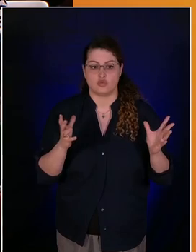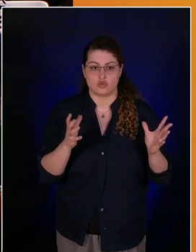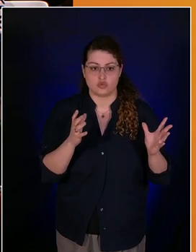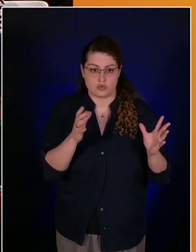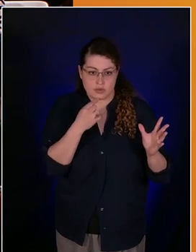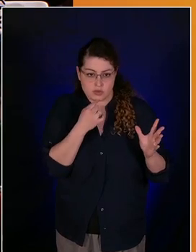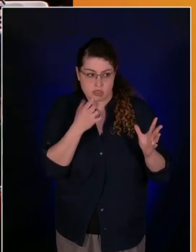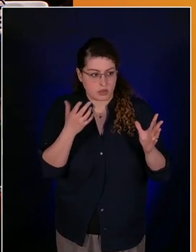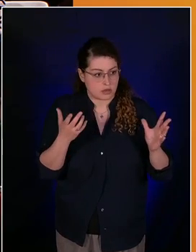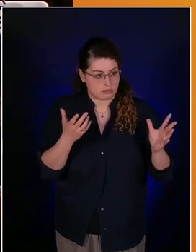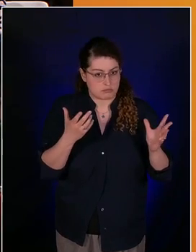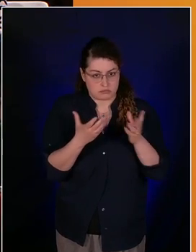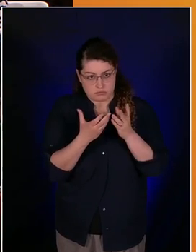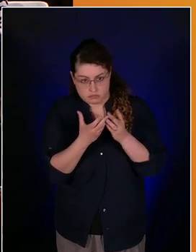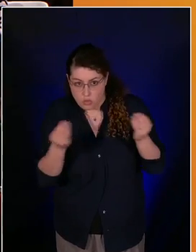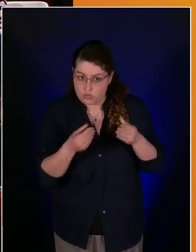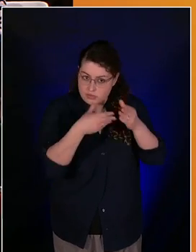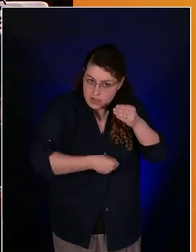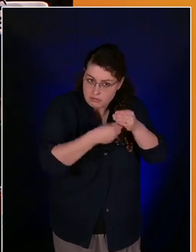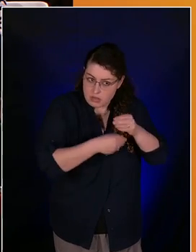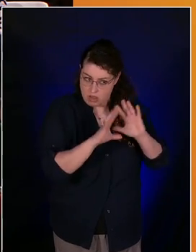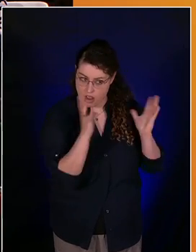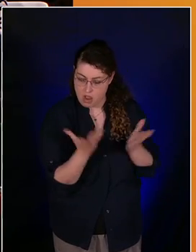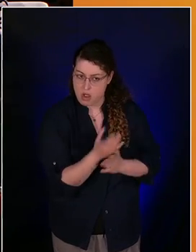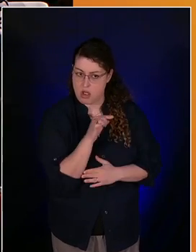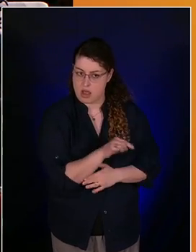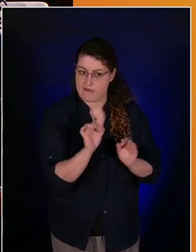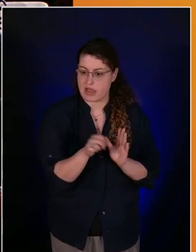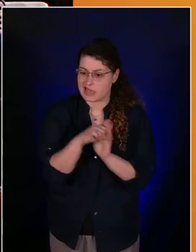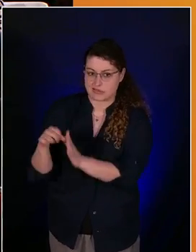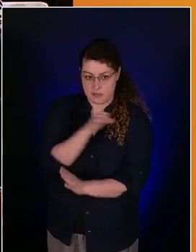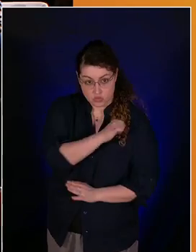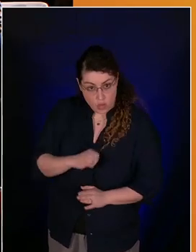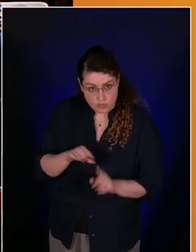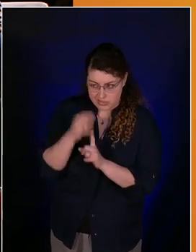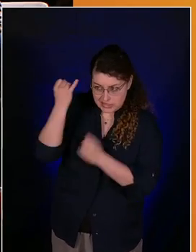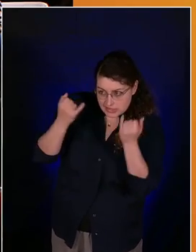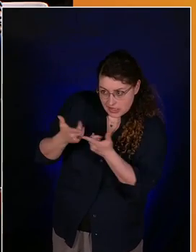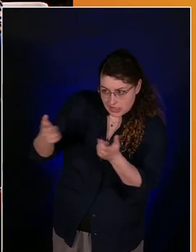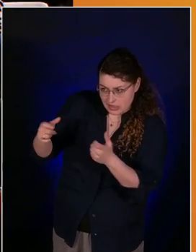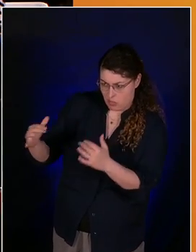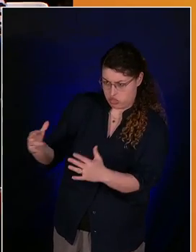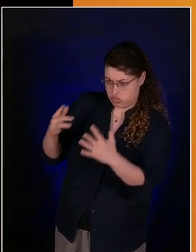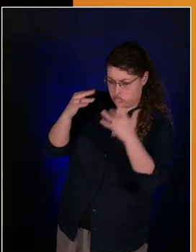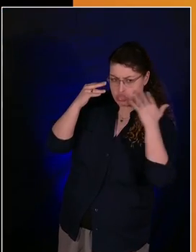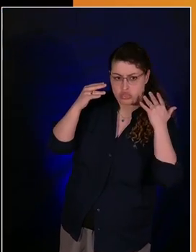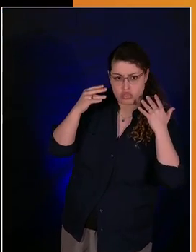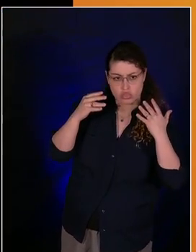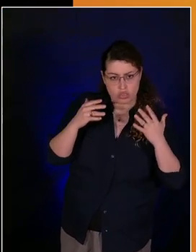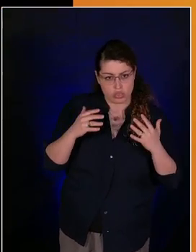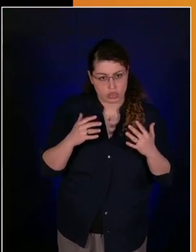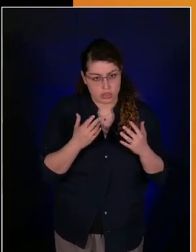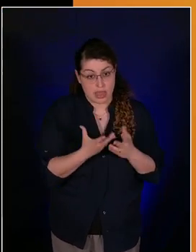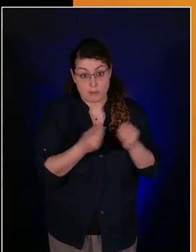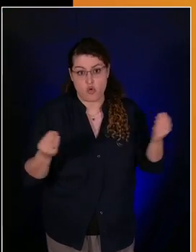santé beaucoup d'amendements sur cette question du de l'extrême droite et de ces idées no abondes qui nous sont parvenu elles ont été